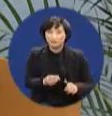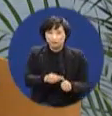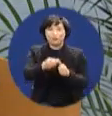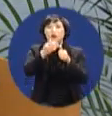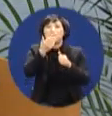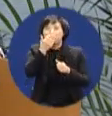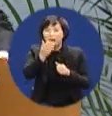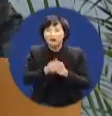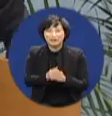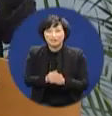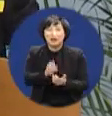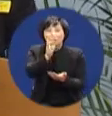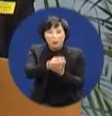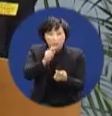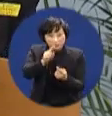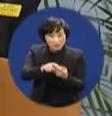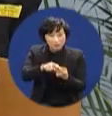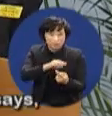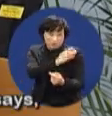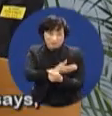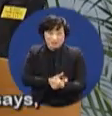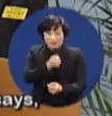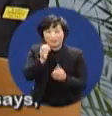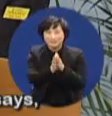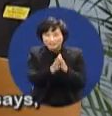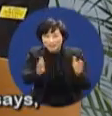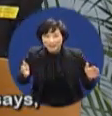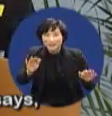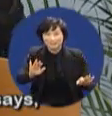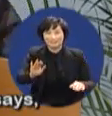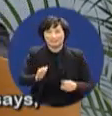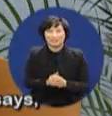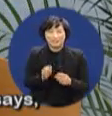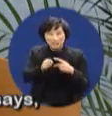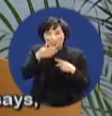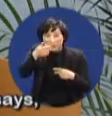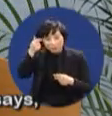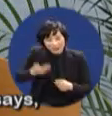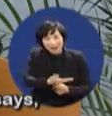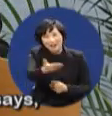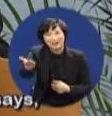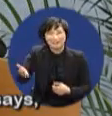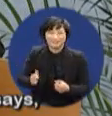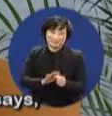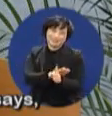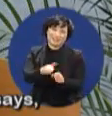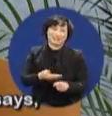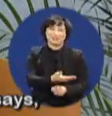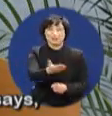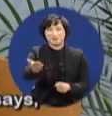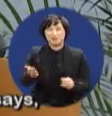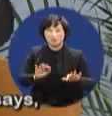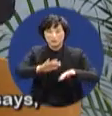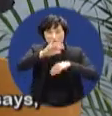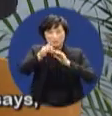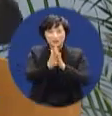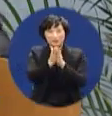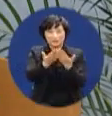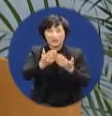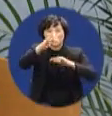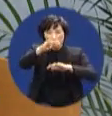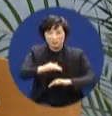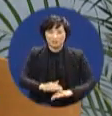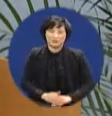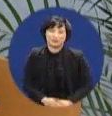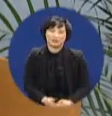권리를 가졌다 이 말입니다. 이해가 됩니까? 사랑하는 여러분, 그래서 본문에